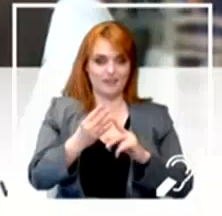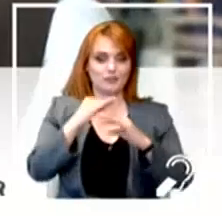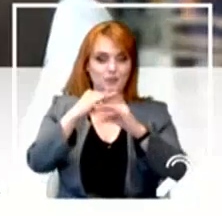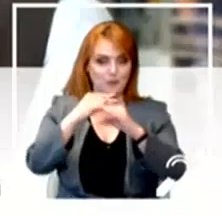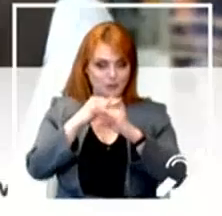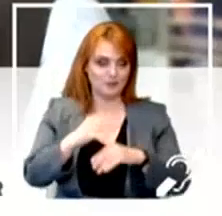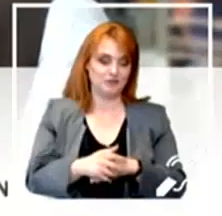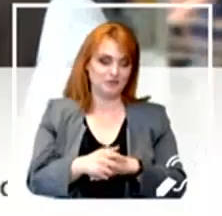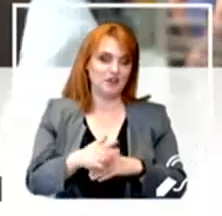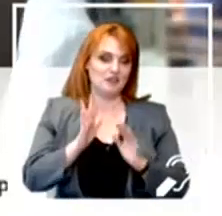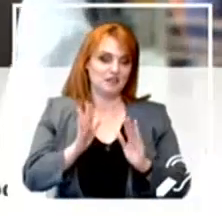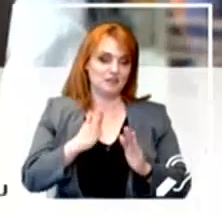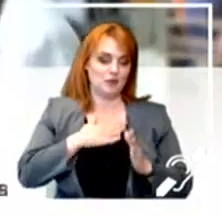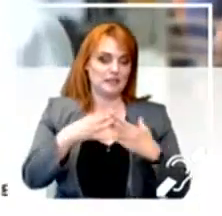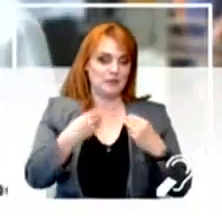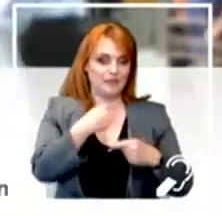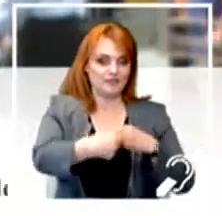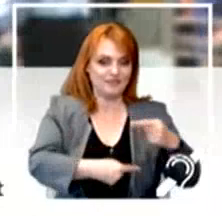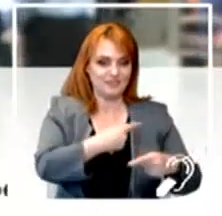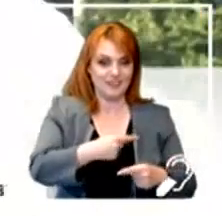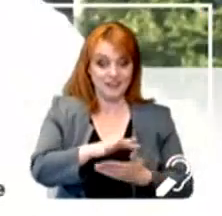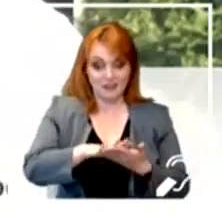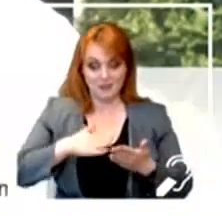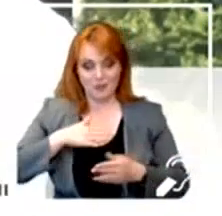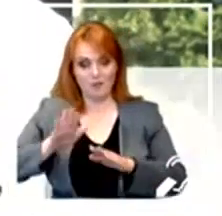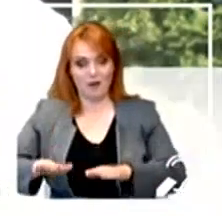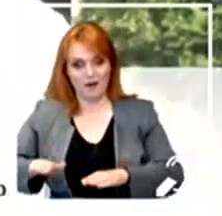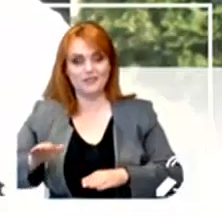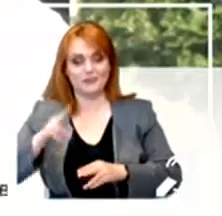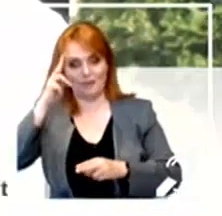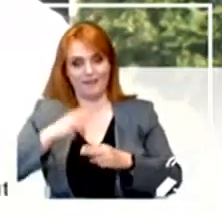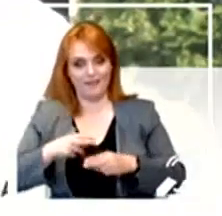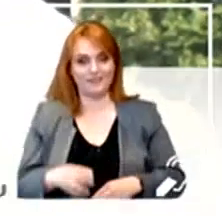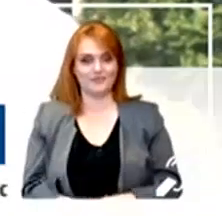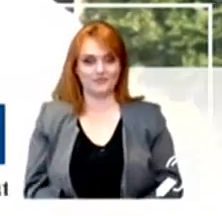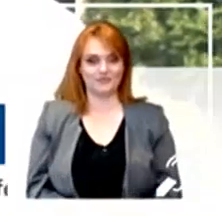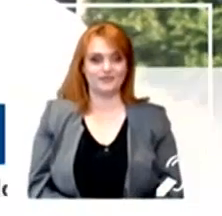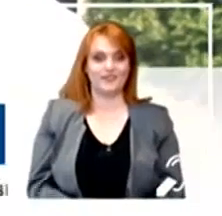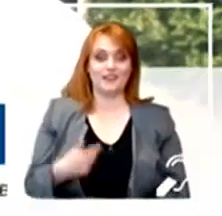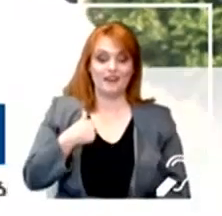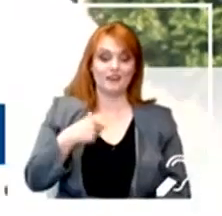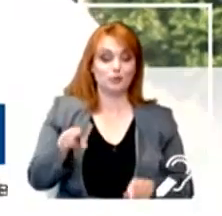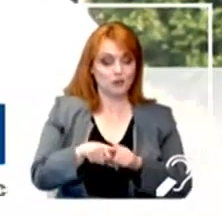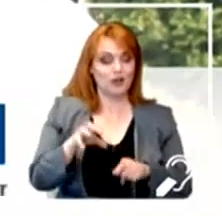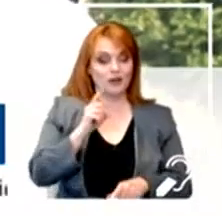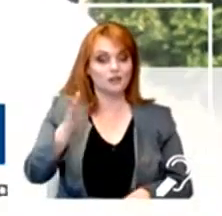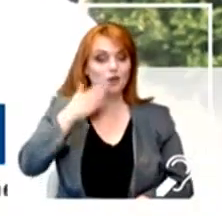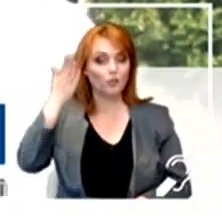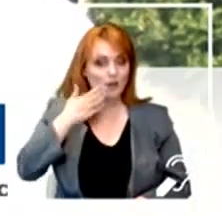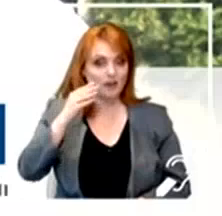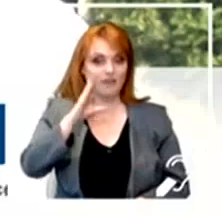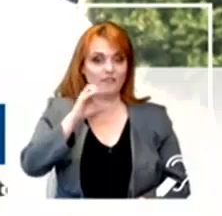mamă. Și acum și fratele meu, la dublu. Suntem fanfara Trandafirilor Vaslui. Da,